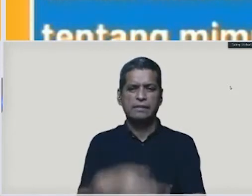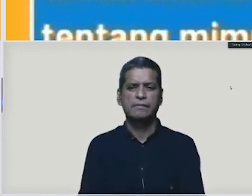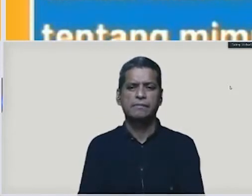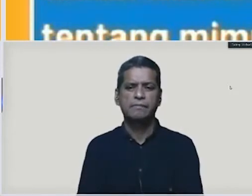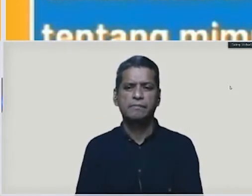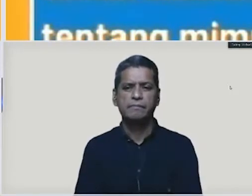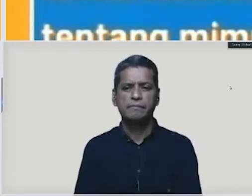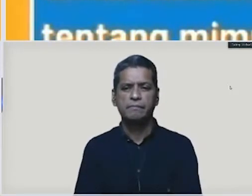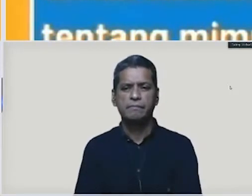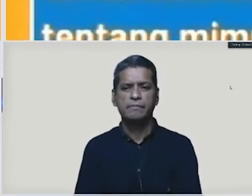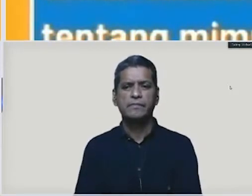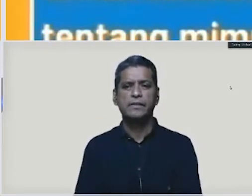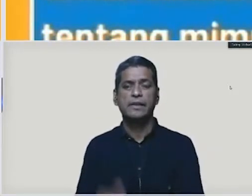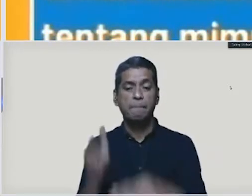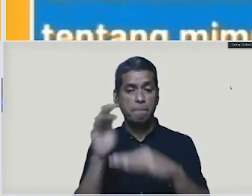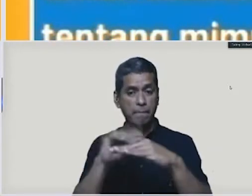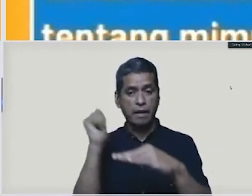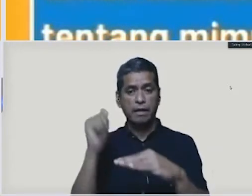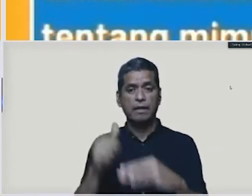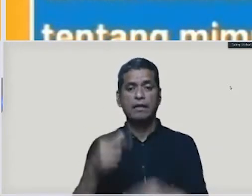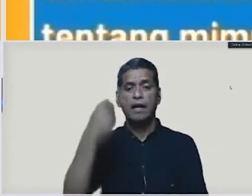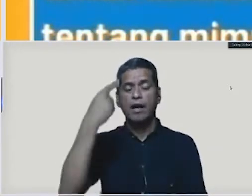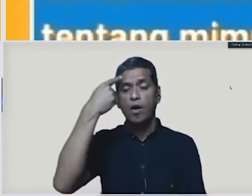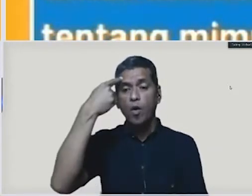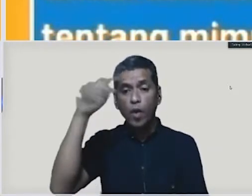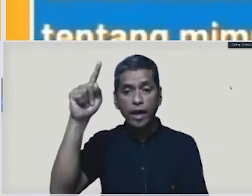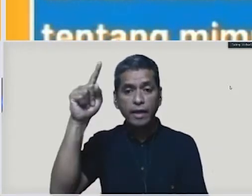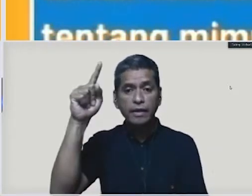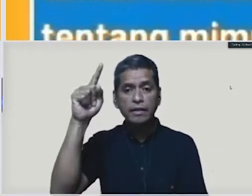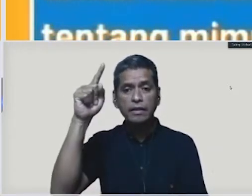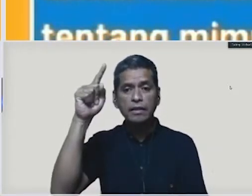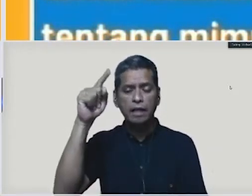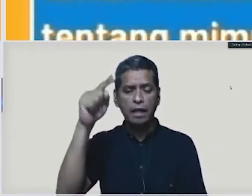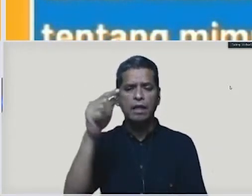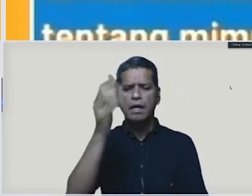Hai dipanggil oleh nebukadnezar